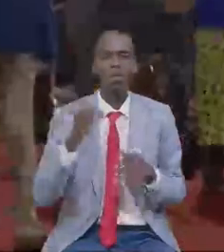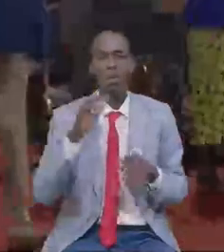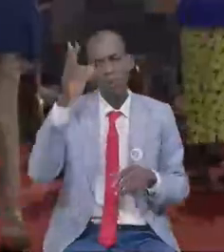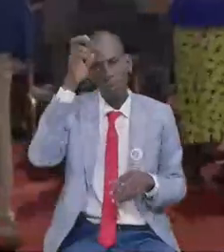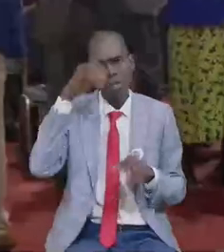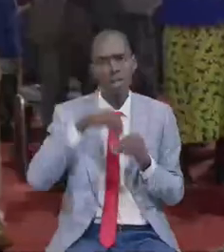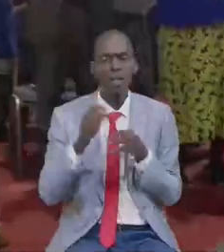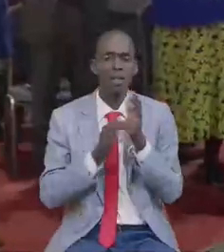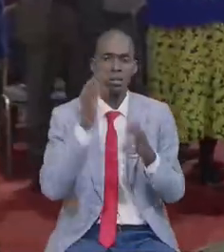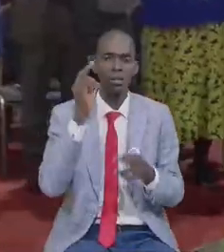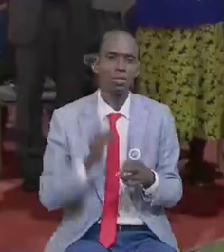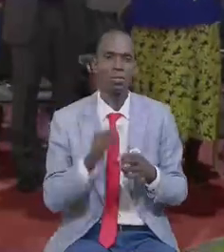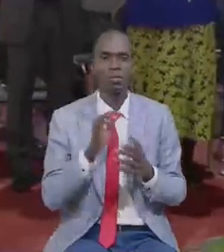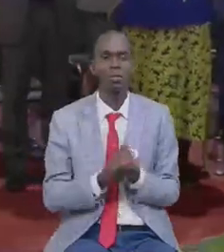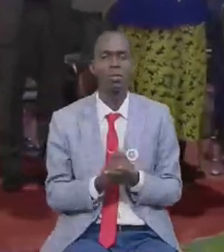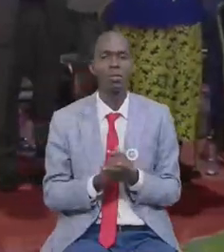démons.